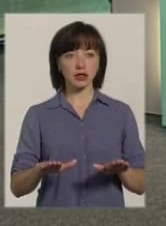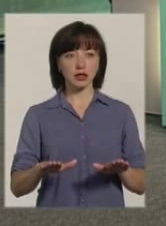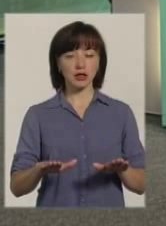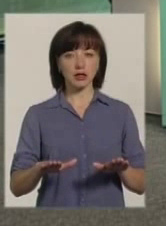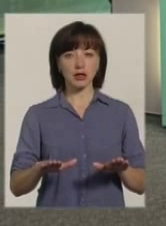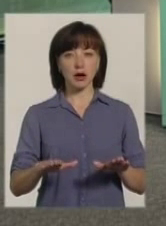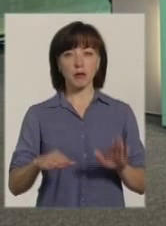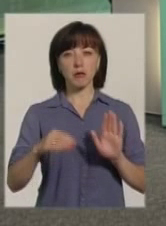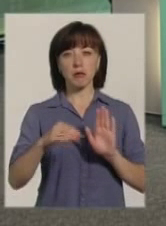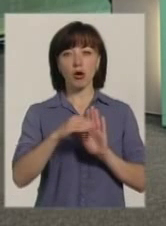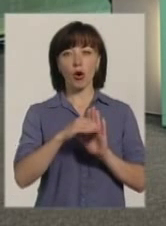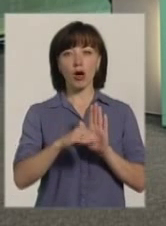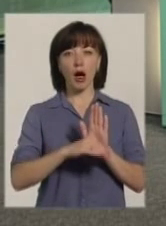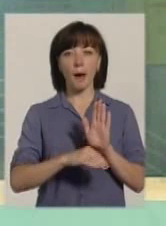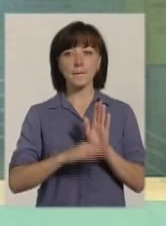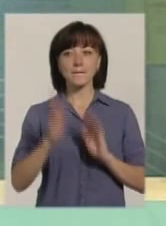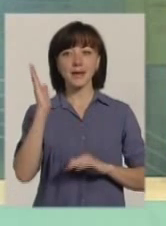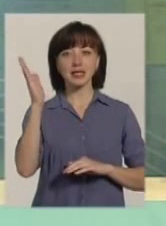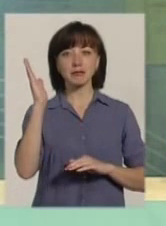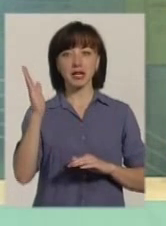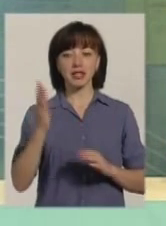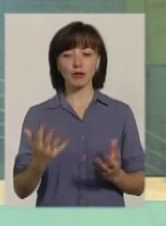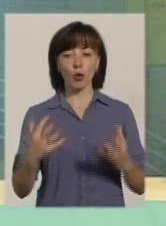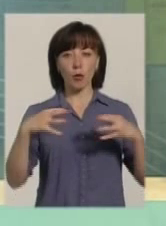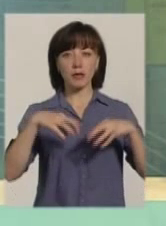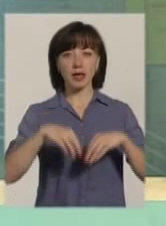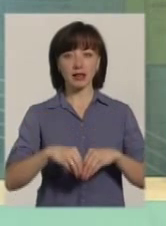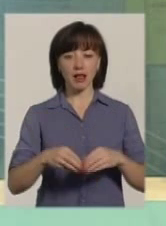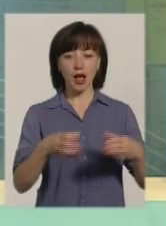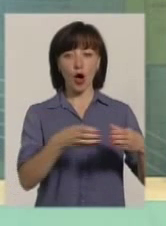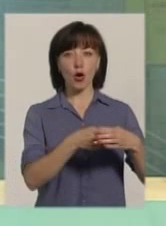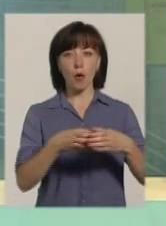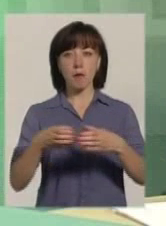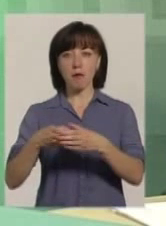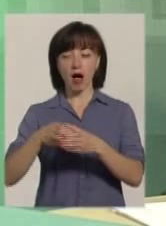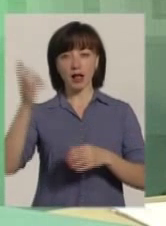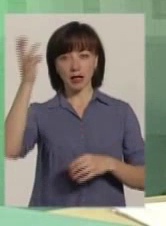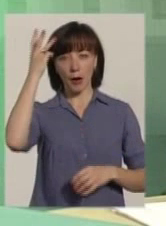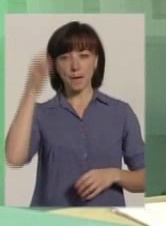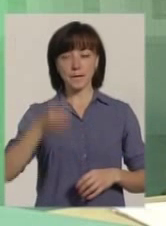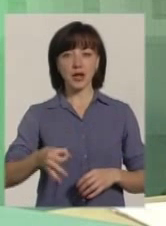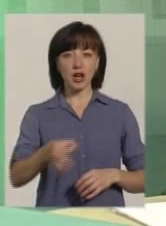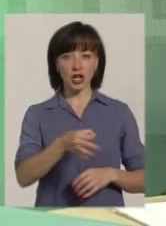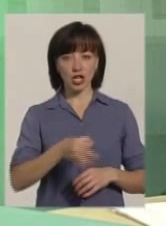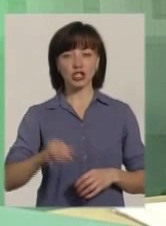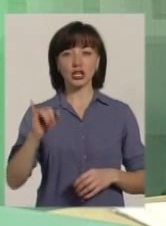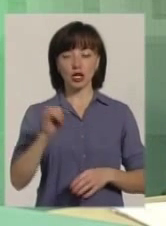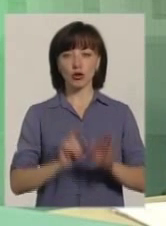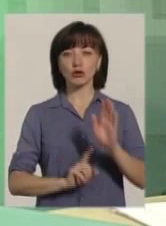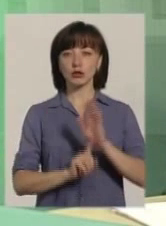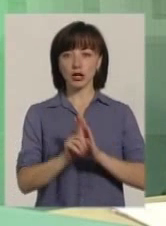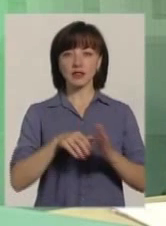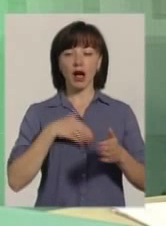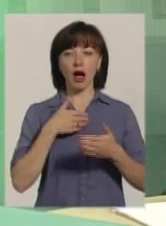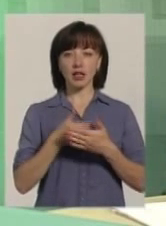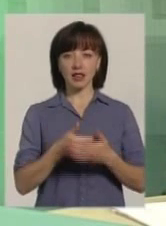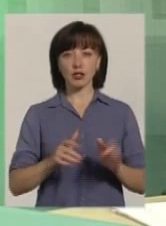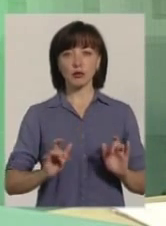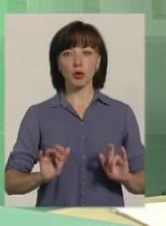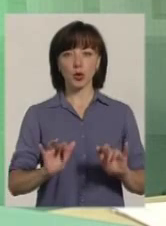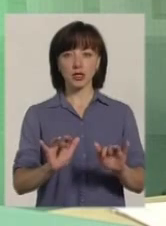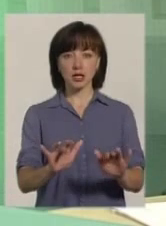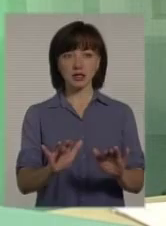програму перспективного об'єднання громад, перспективний план об'єднання громад Хмельниччини, і розпочався активний процес.